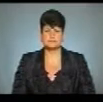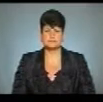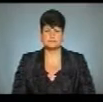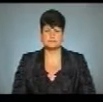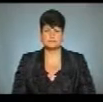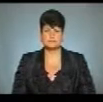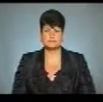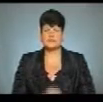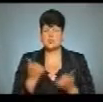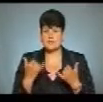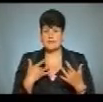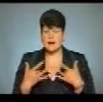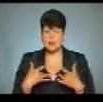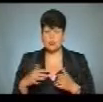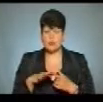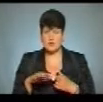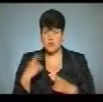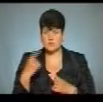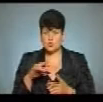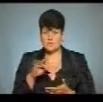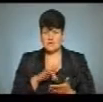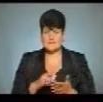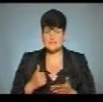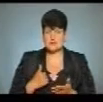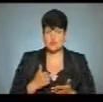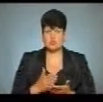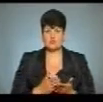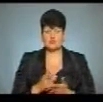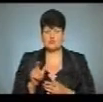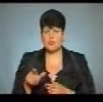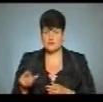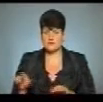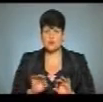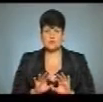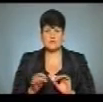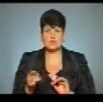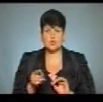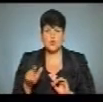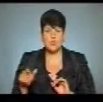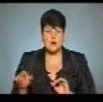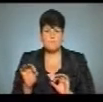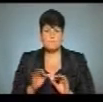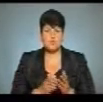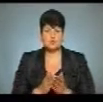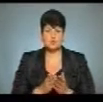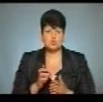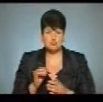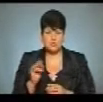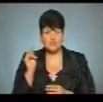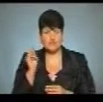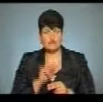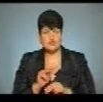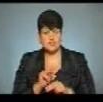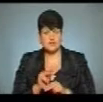Сьогодні на театральному майдані обласного центру військовослужбовці розповіли тернополянам про службу, вчили поводитися зі